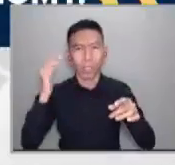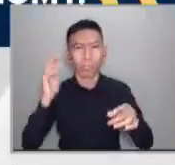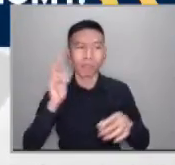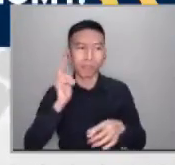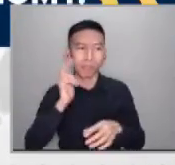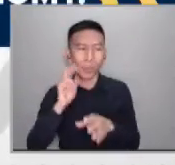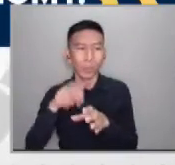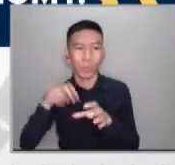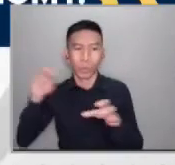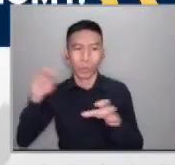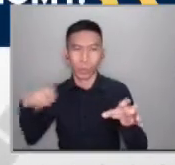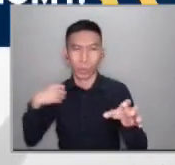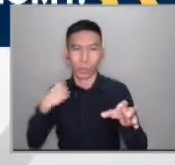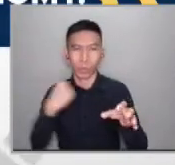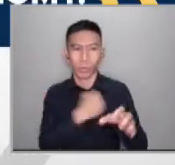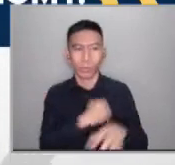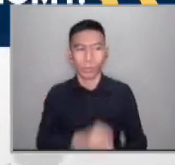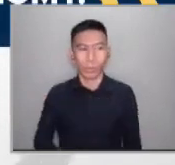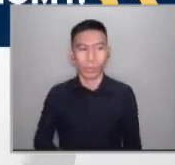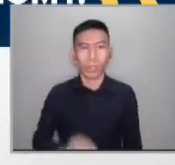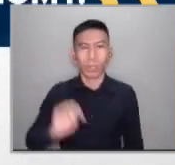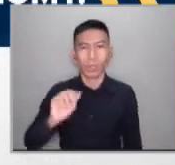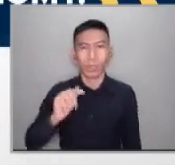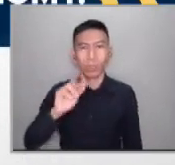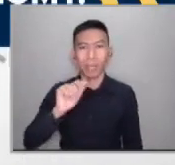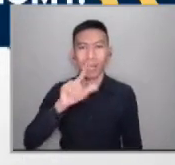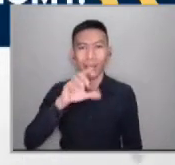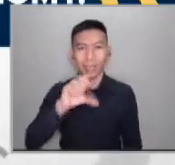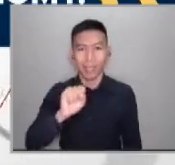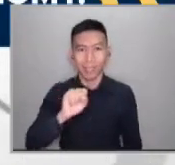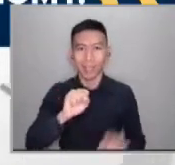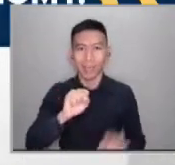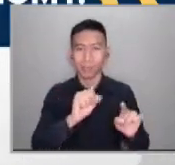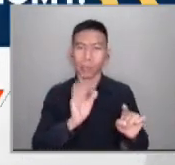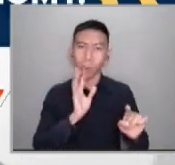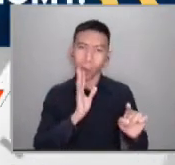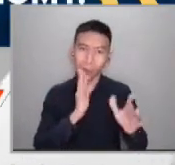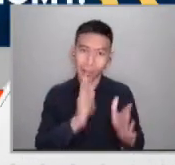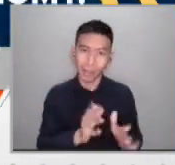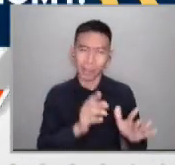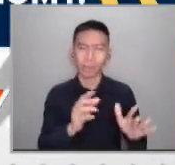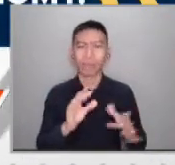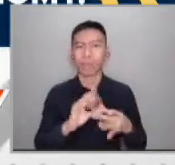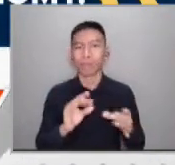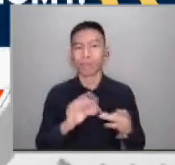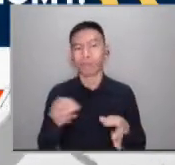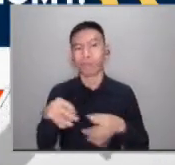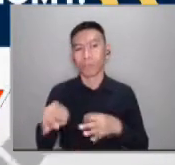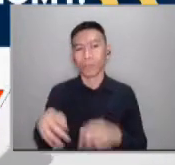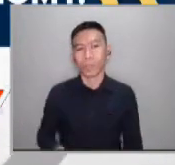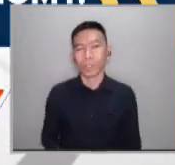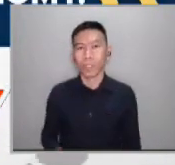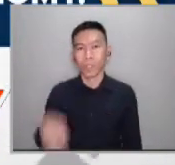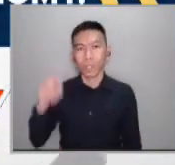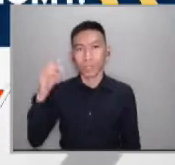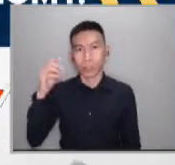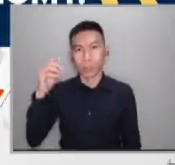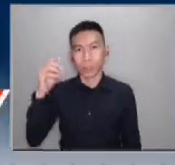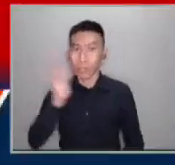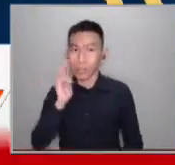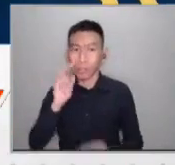Presidential Spokesperson Carlo Nograles, ginawa niya ito para mas matutukan pa niya ang pagtugon ng administrasyon sa COVID-19